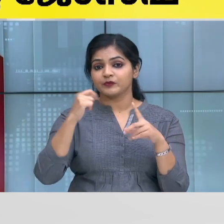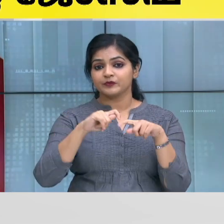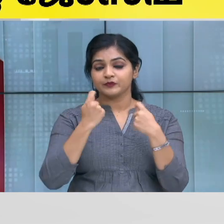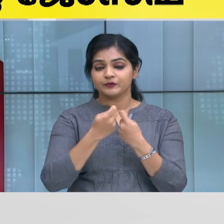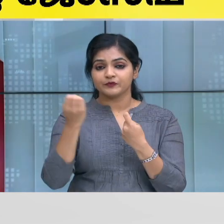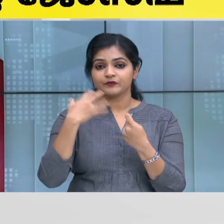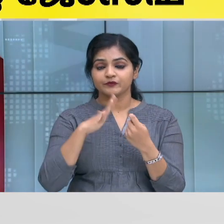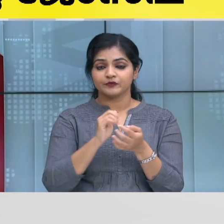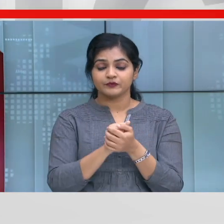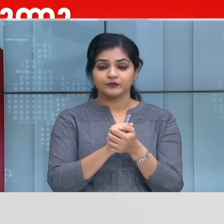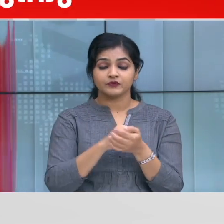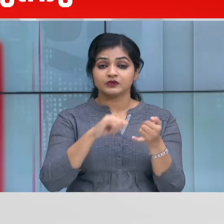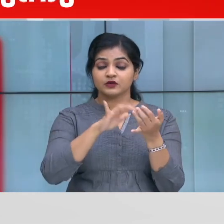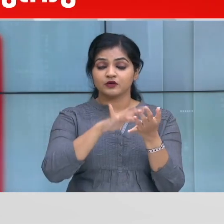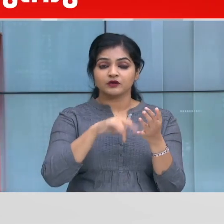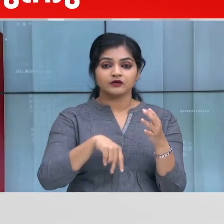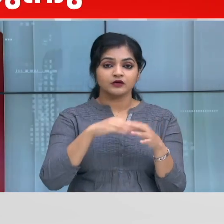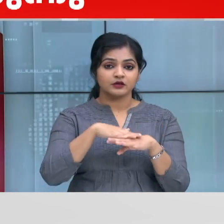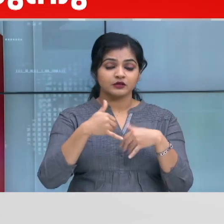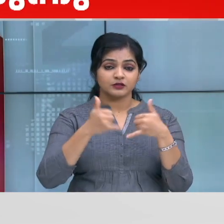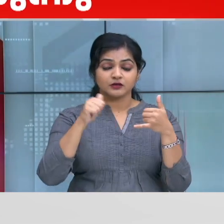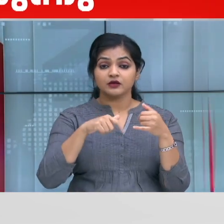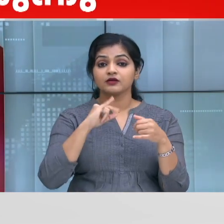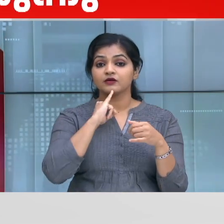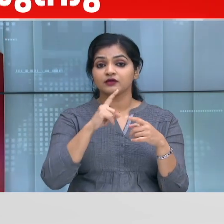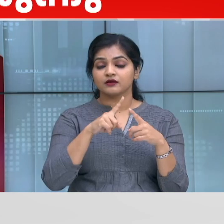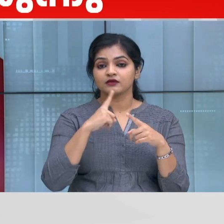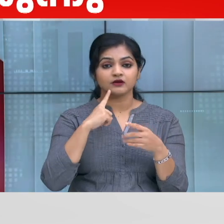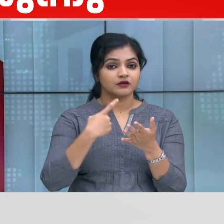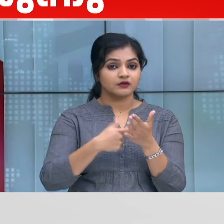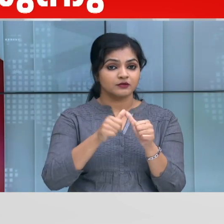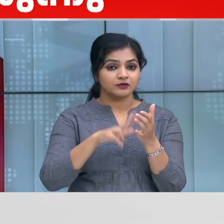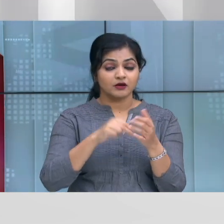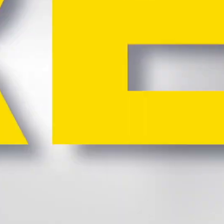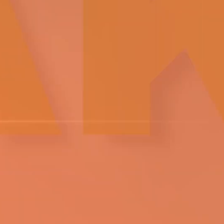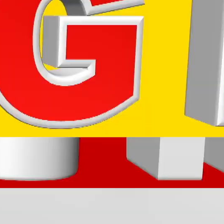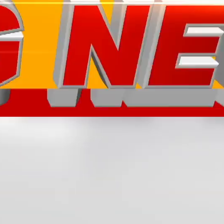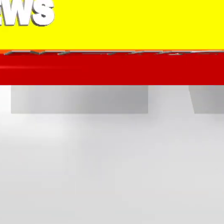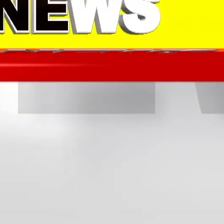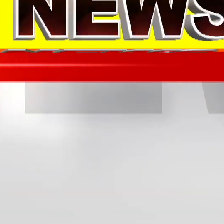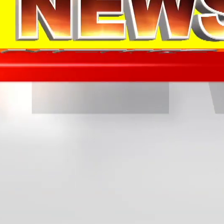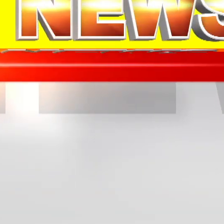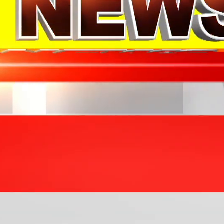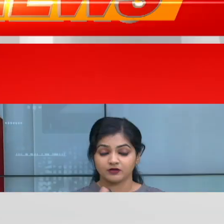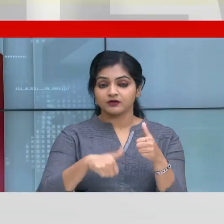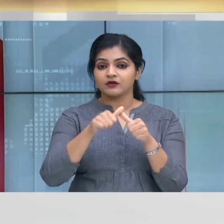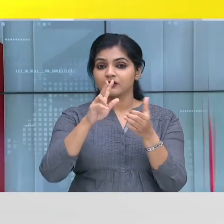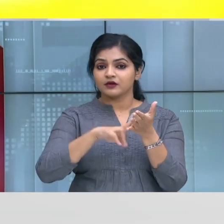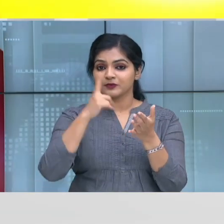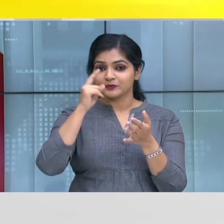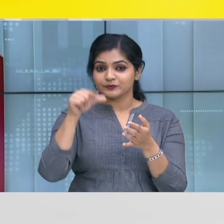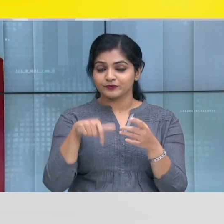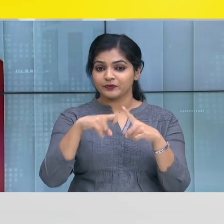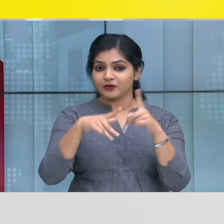അറിയിക്കുന്നത്. ടെഹ്റാനിലെ ഇന്ത്യൻ മിഷന്റെയും ഇറാൻ ഗവൺമെന്റിന്റെയും സംയുക്തമായ ശ്രമങ്ങളുടെ വിജയമാണ് ഈ ആൻടസ ജോസഫ്